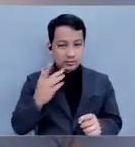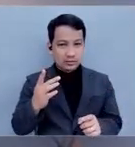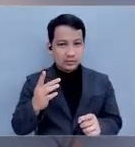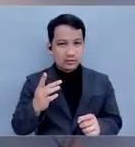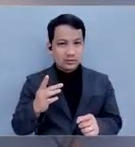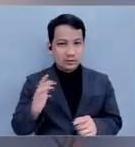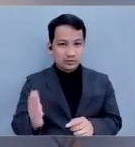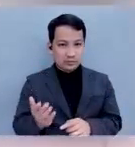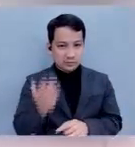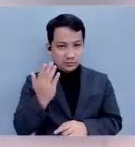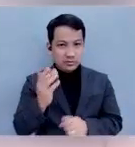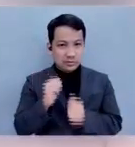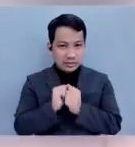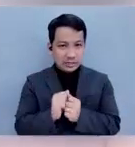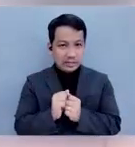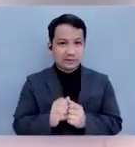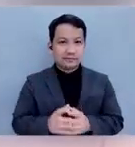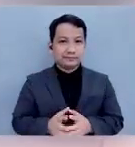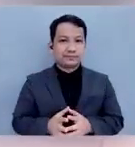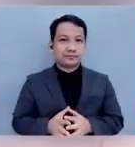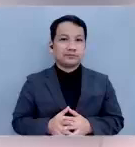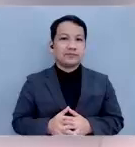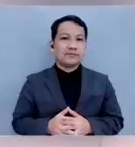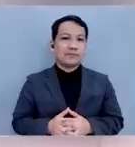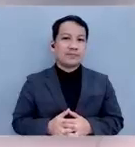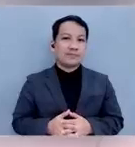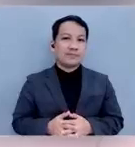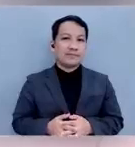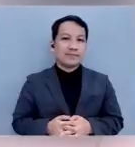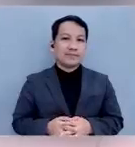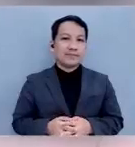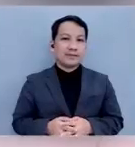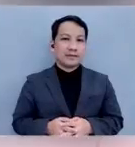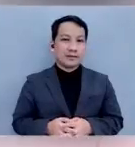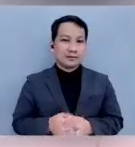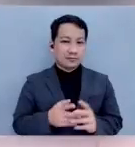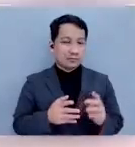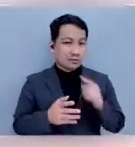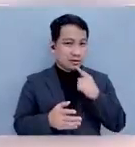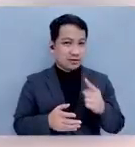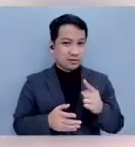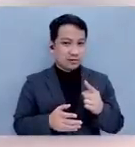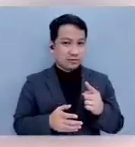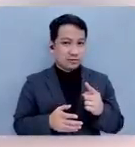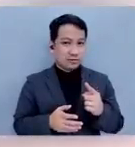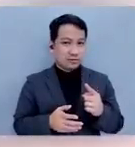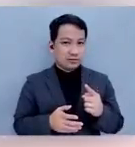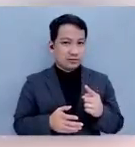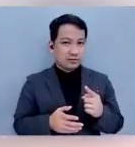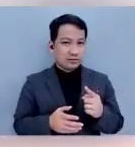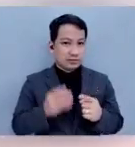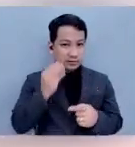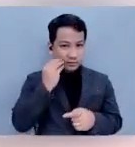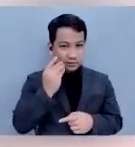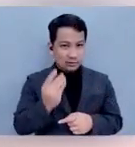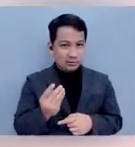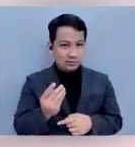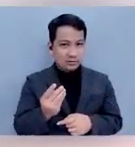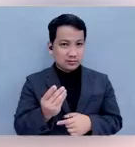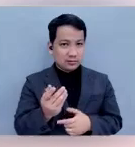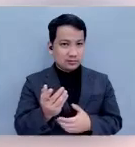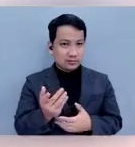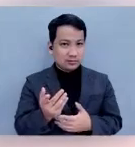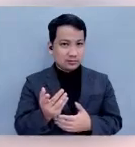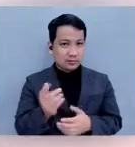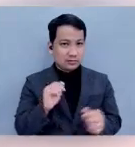morning kasalo. Unang sumubo, ang very prim and proper na si Maui David. Pero sa